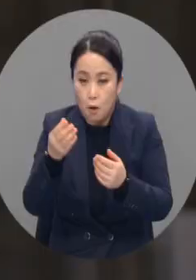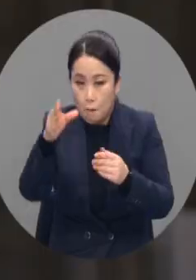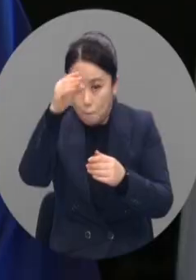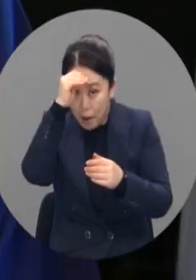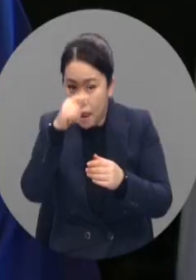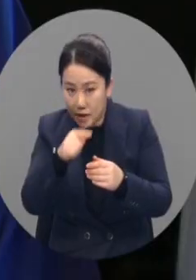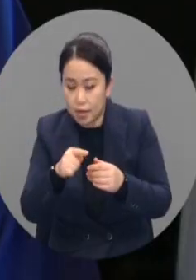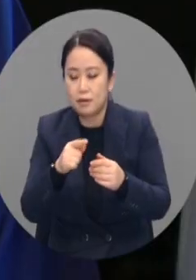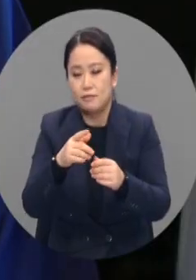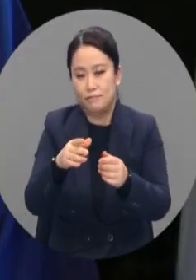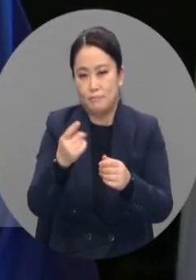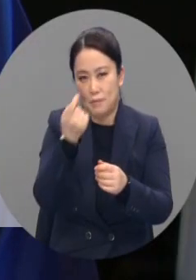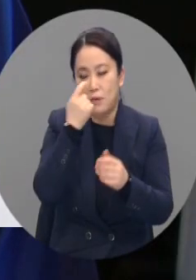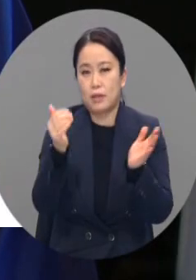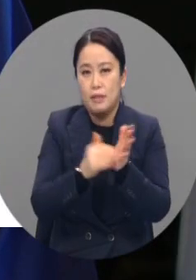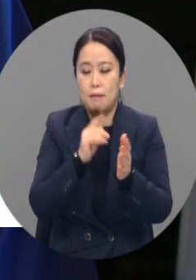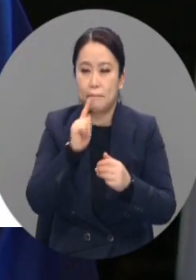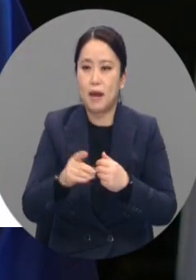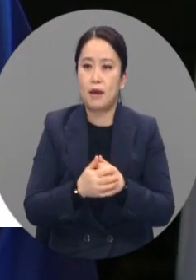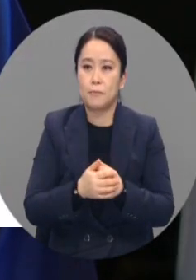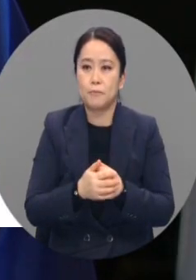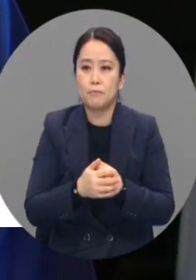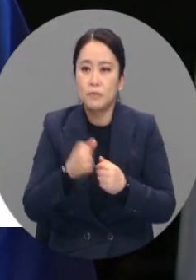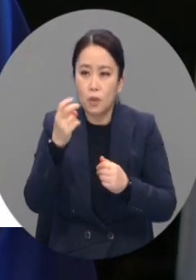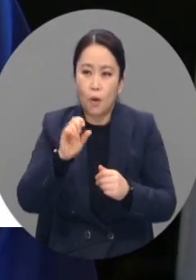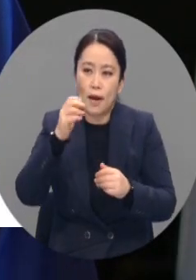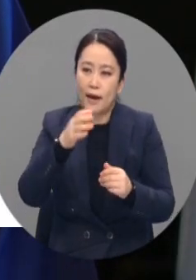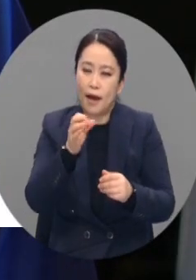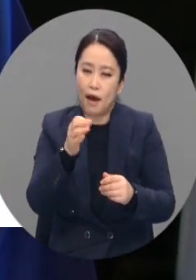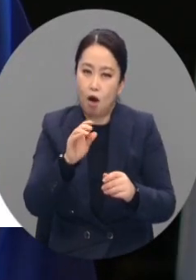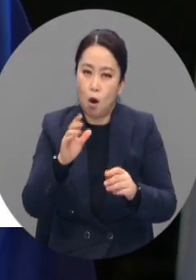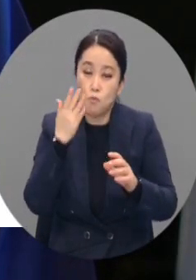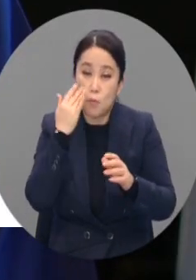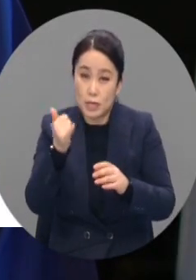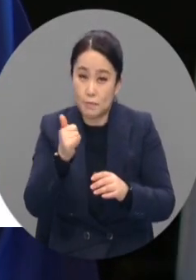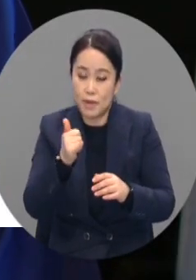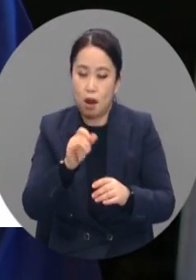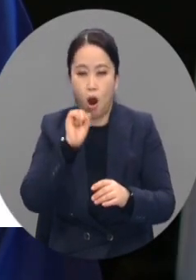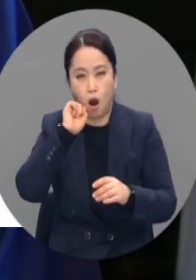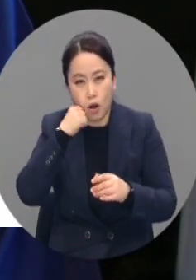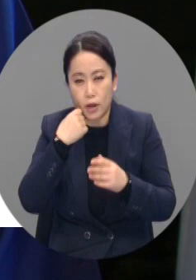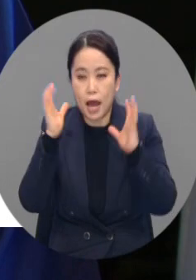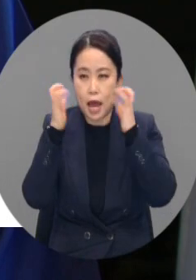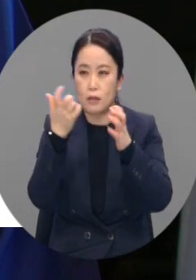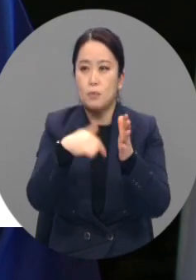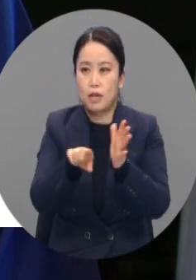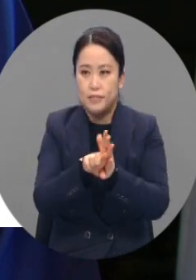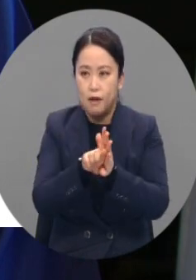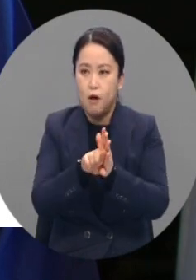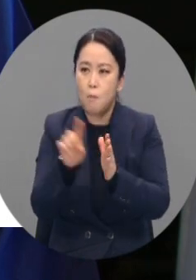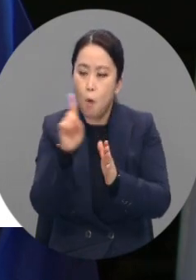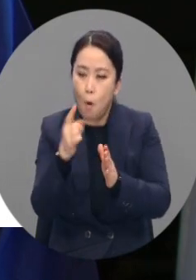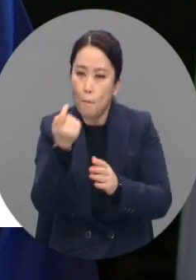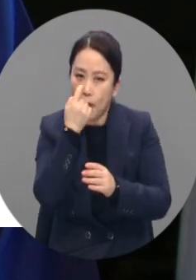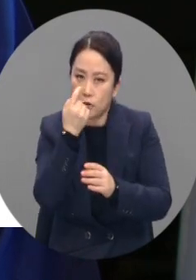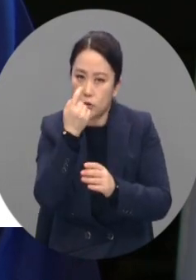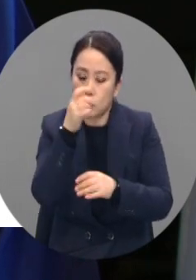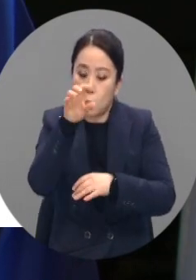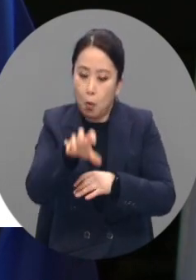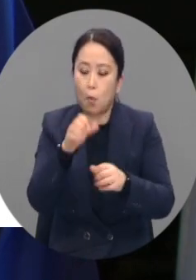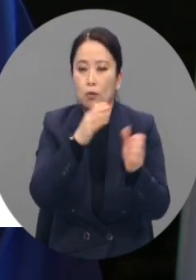참 가난한 아이들을 위해서 뭔가 그런 배움의 틀을 하나 마련해 주면